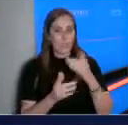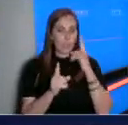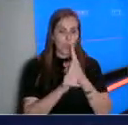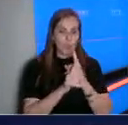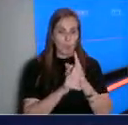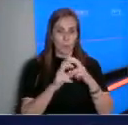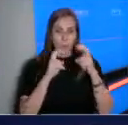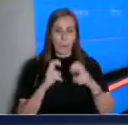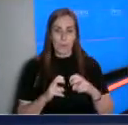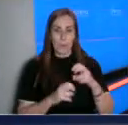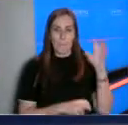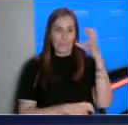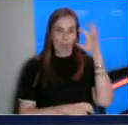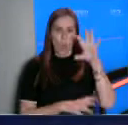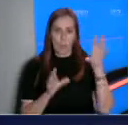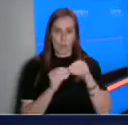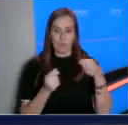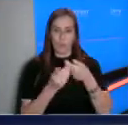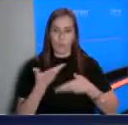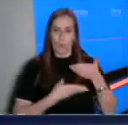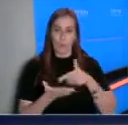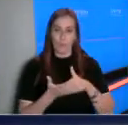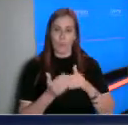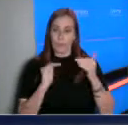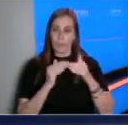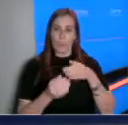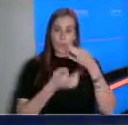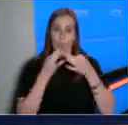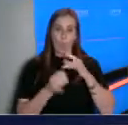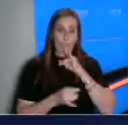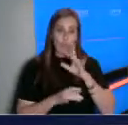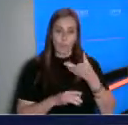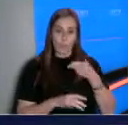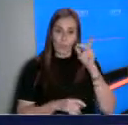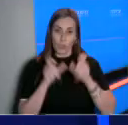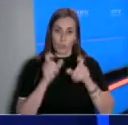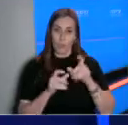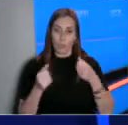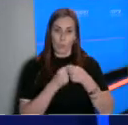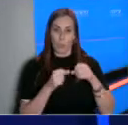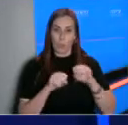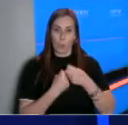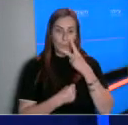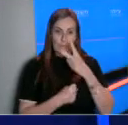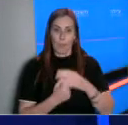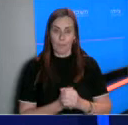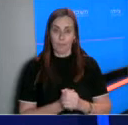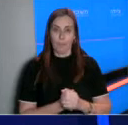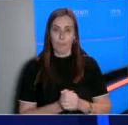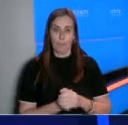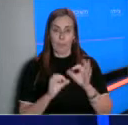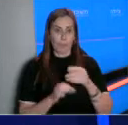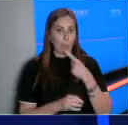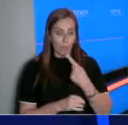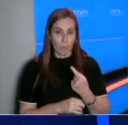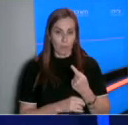נגישות מעמותת מגדלור, איתם ביחד לשיתוף פעולה, והתאמתי את שאלות הטריוויה כמה שיותר לאנשים שמתמודדים עם לקות ראייה. זאת אומרת שבעצם